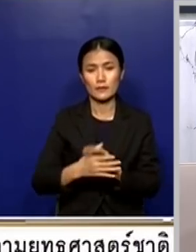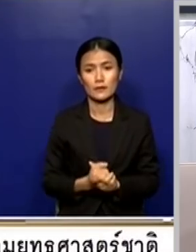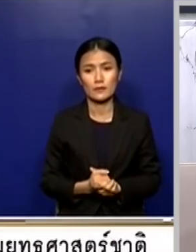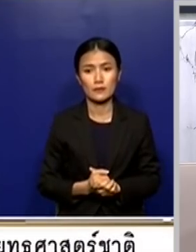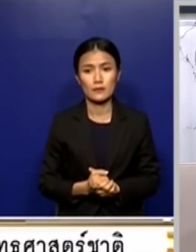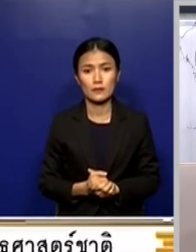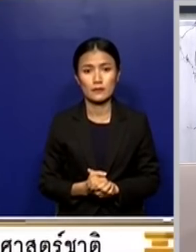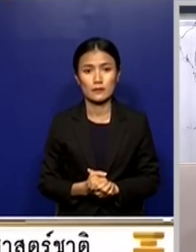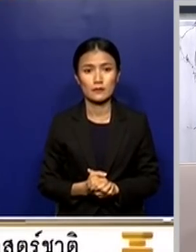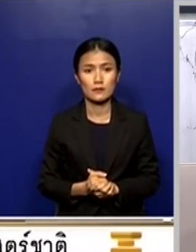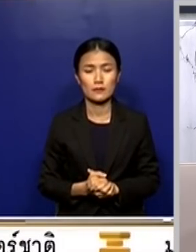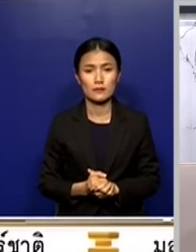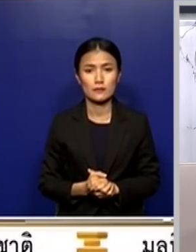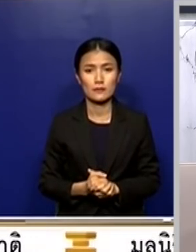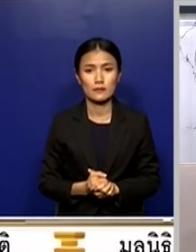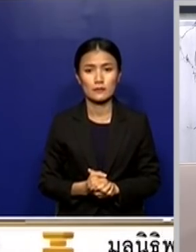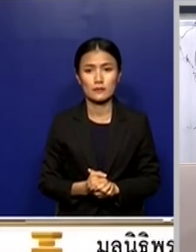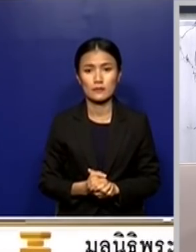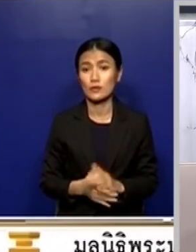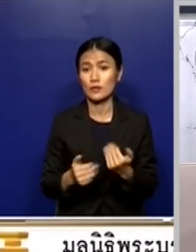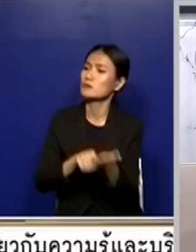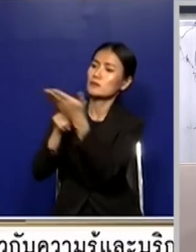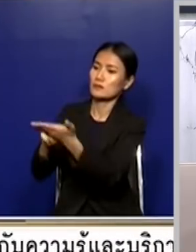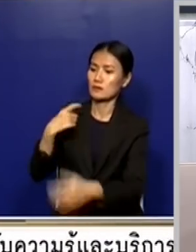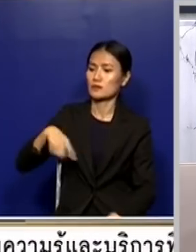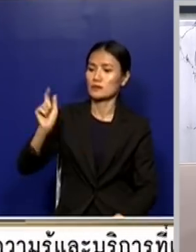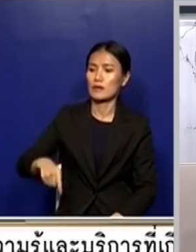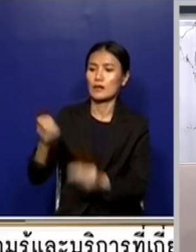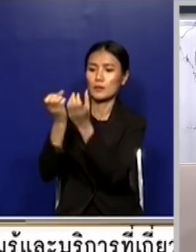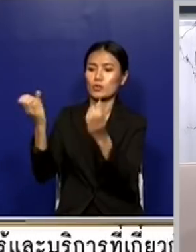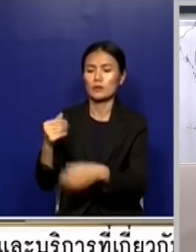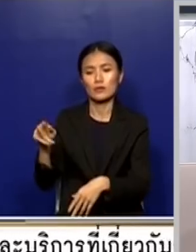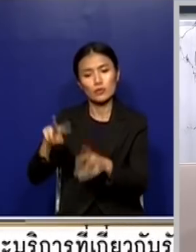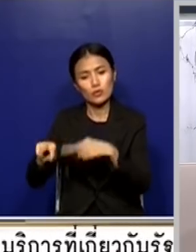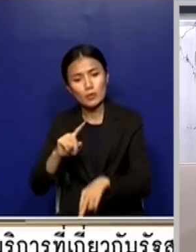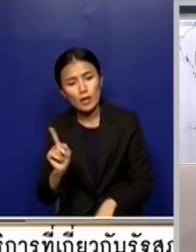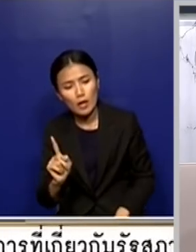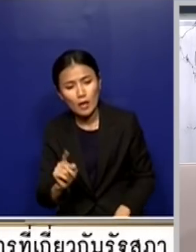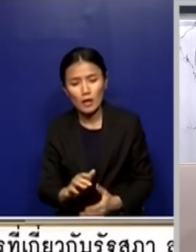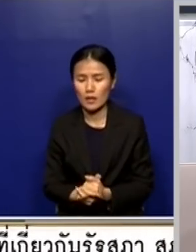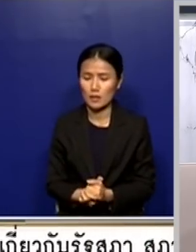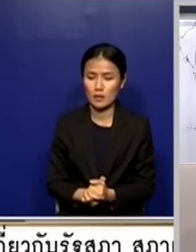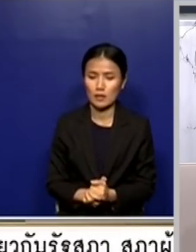การอภิปรายเมื่อวานนี้ก้าวไกลก็พูดถึงเรื่องนี้ฮะงบประมาณของกองทัพเนาะไปซื้อมาท